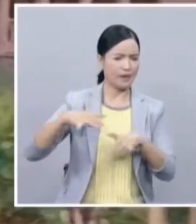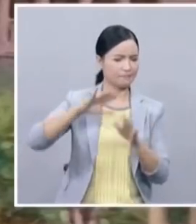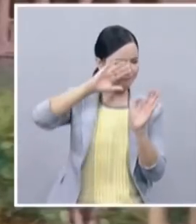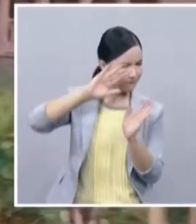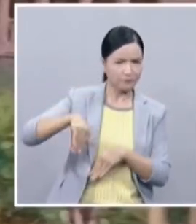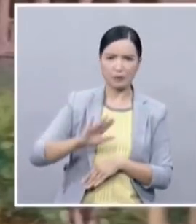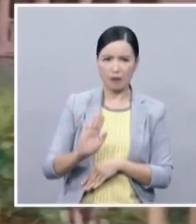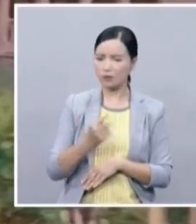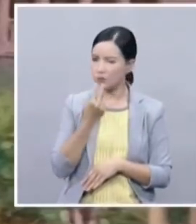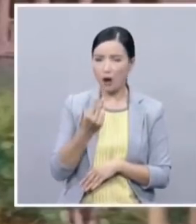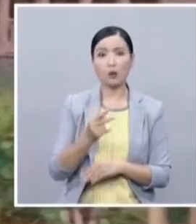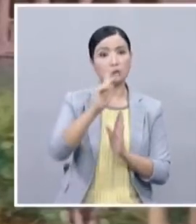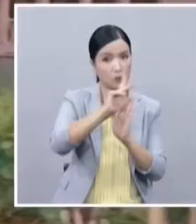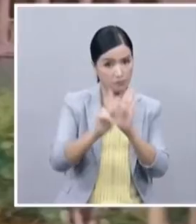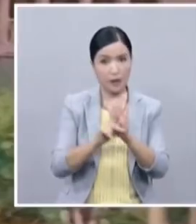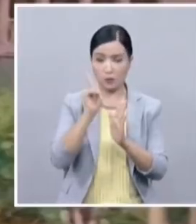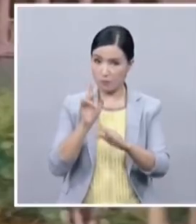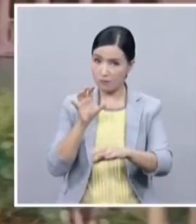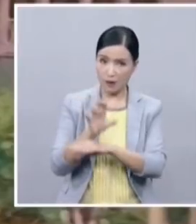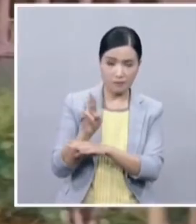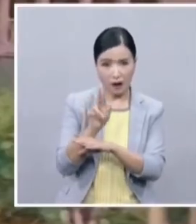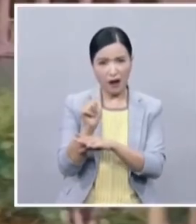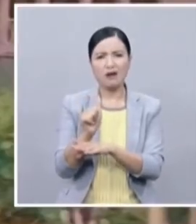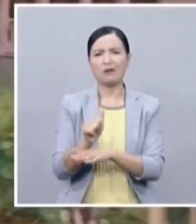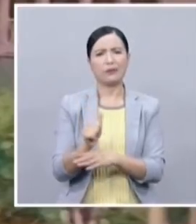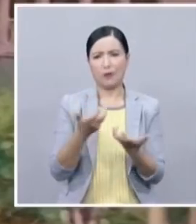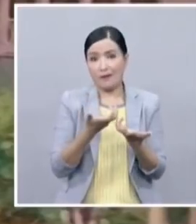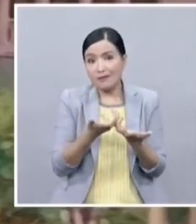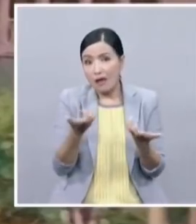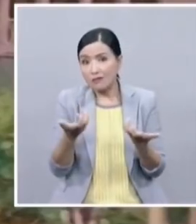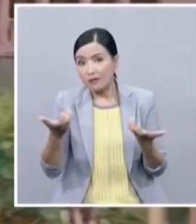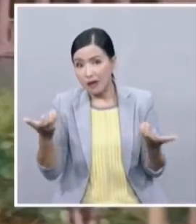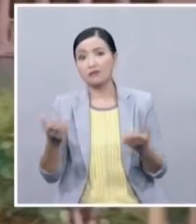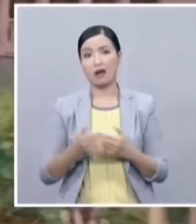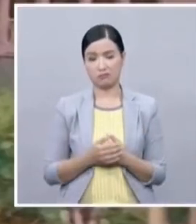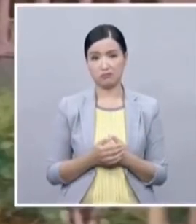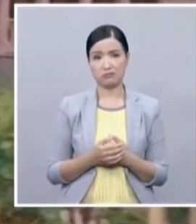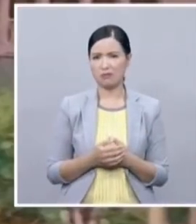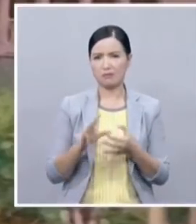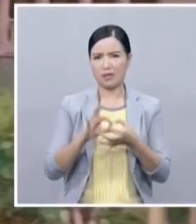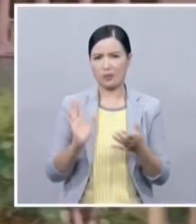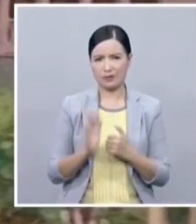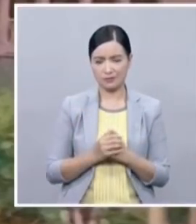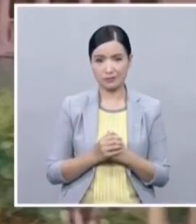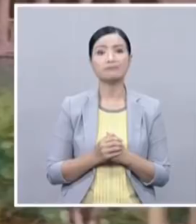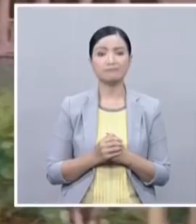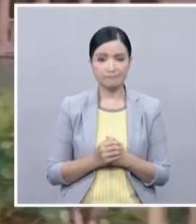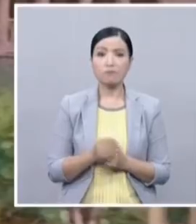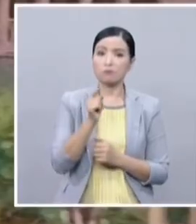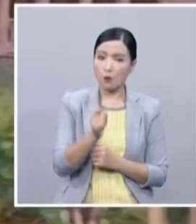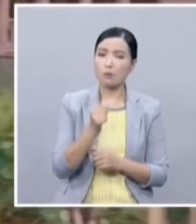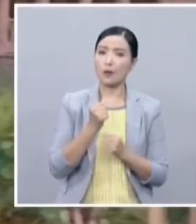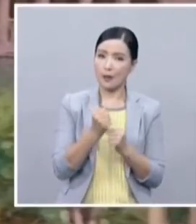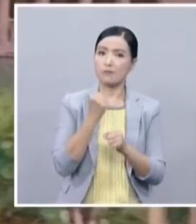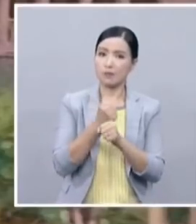ภาพของการไม่เข้าใจกฎหมายอย่ามาเกี่ยวข้องกันเพราะมันคนละอันกันหมดนะเพราะนั้นมันก็ต้องท